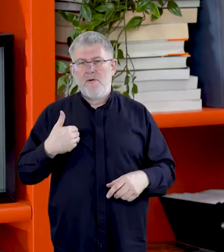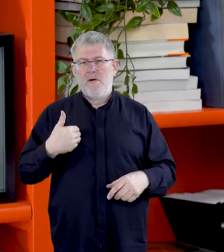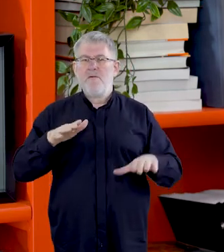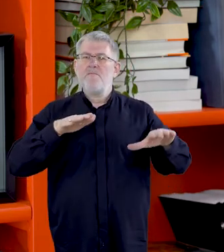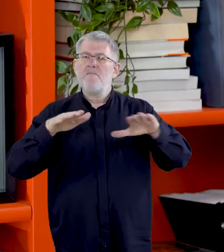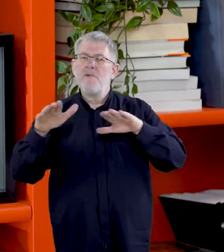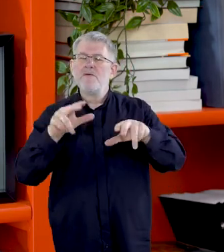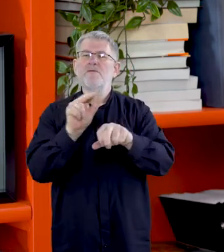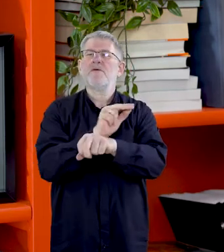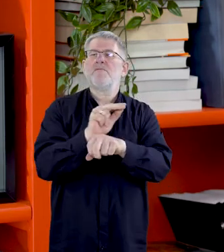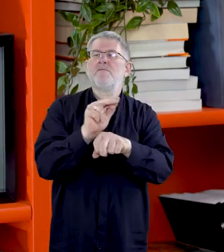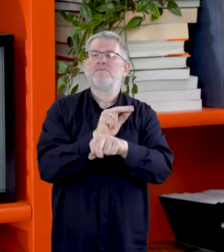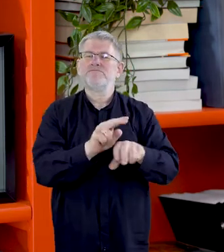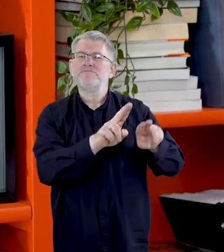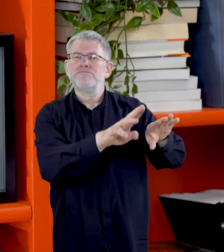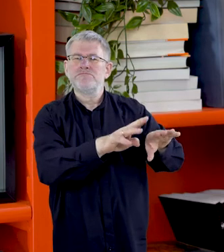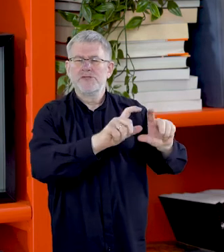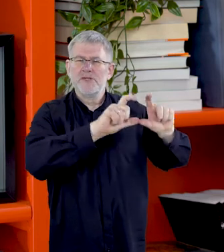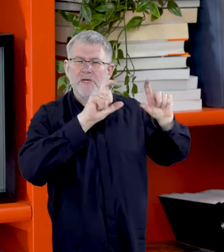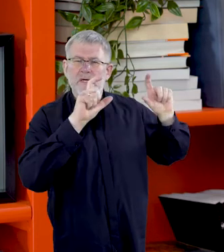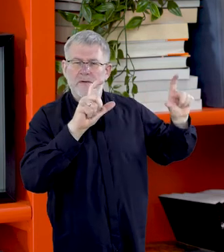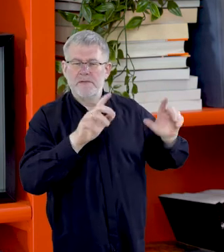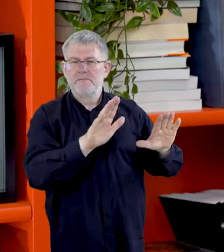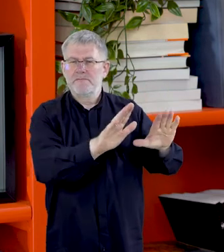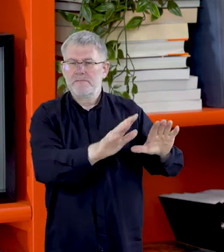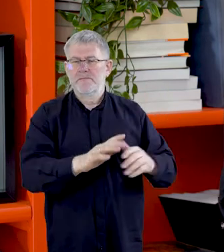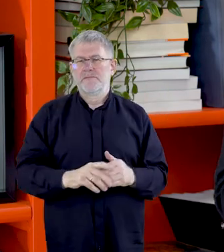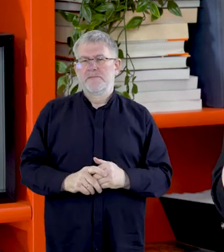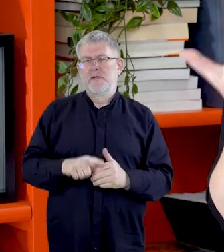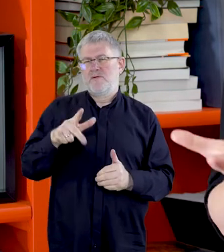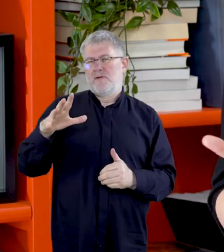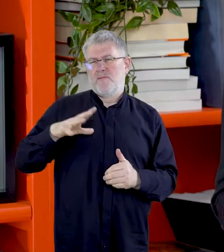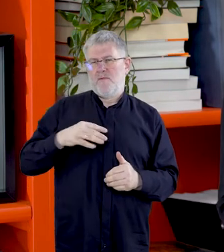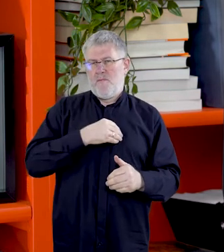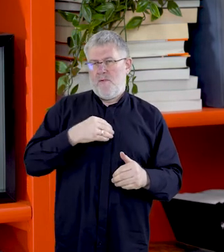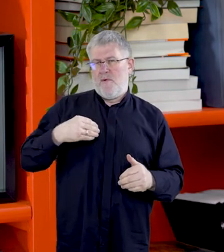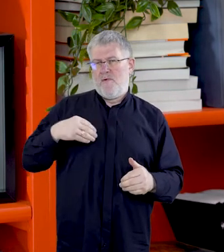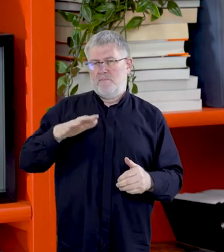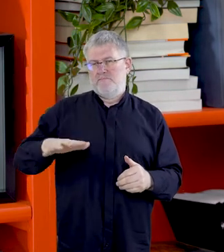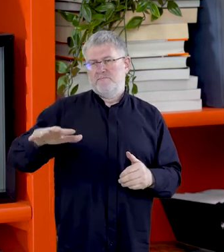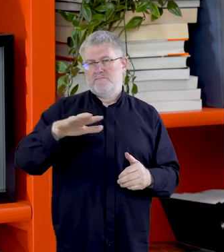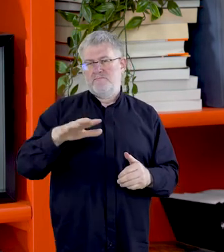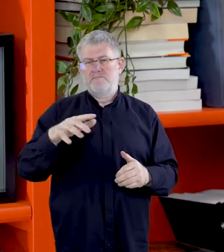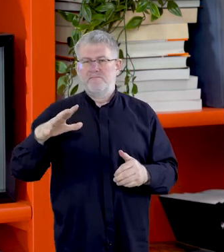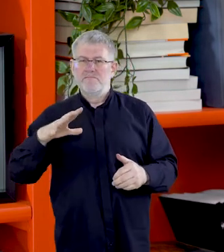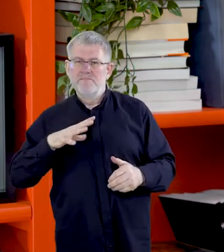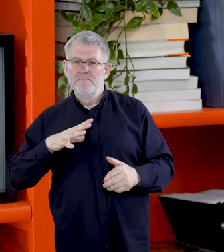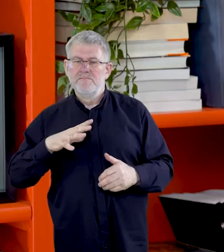miejscu terapeutycznym. I to było w Polsce, to się